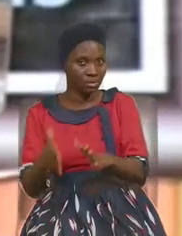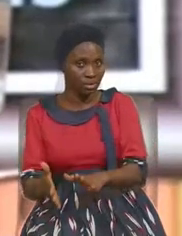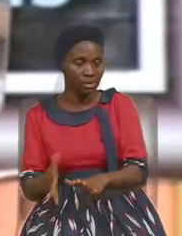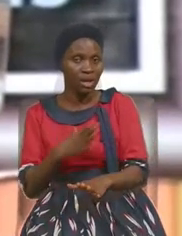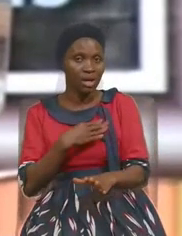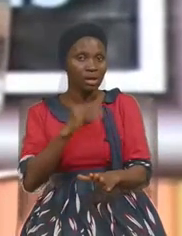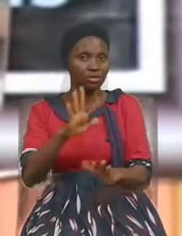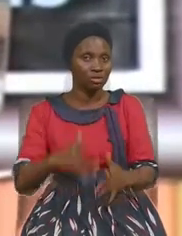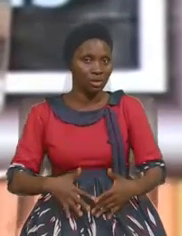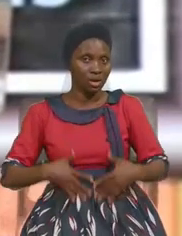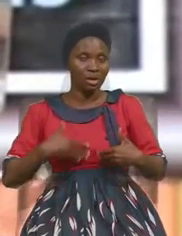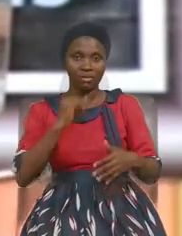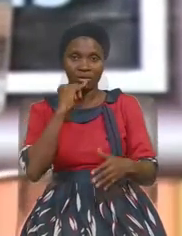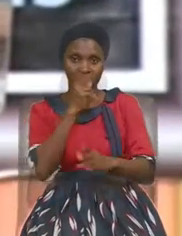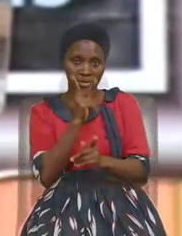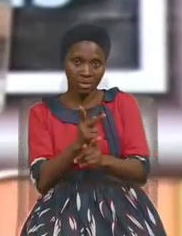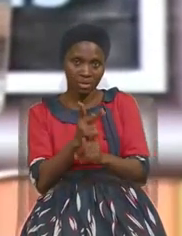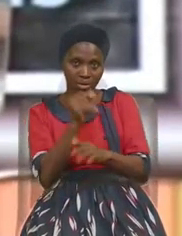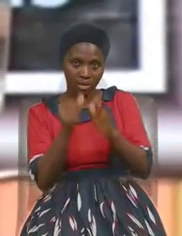Et votre vie est cachée avec Christ.